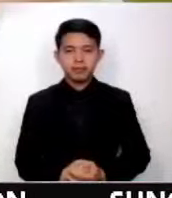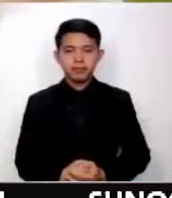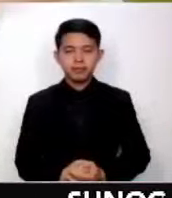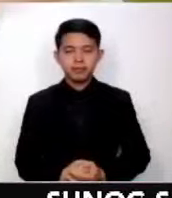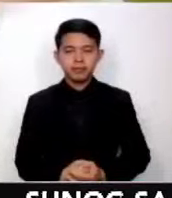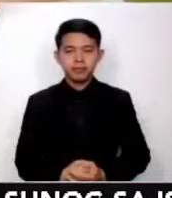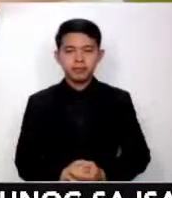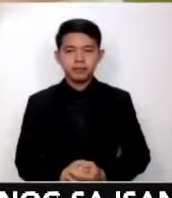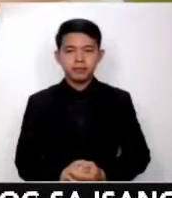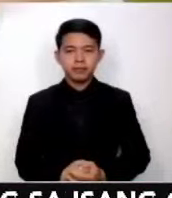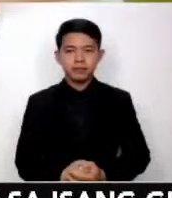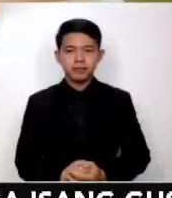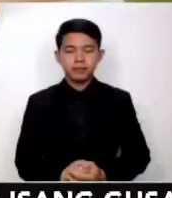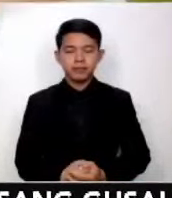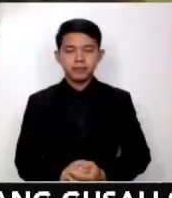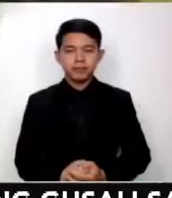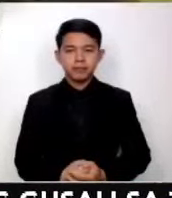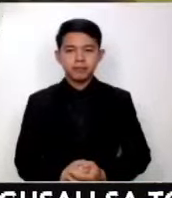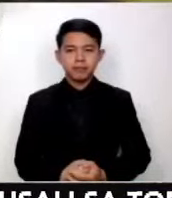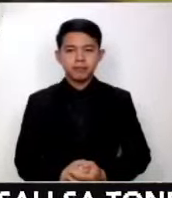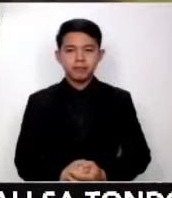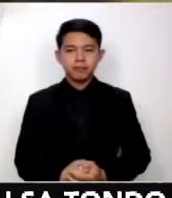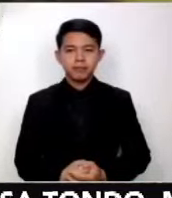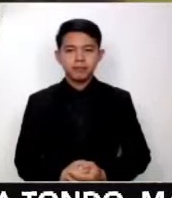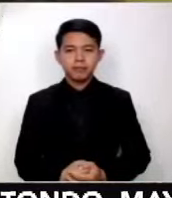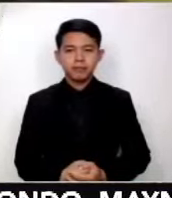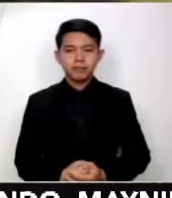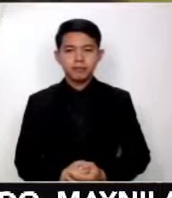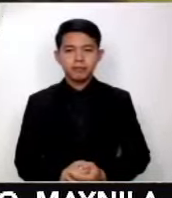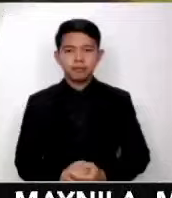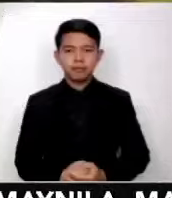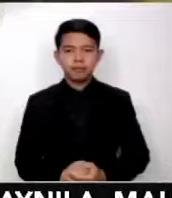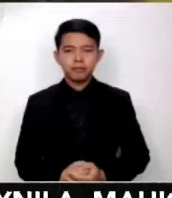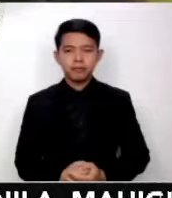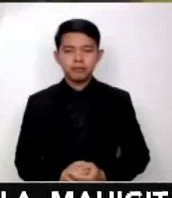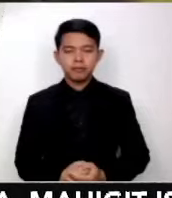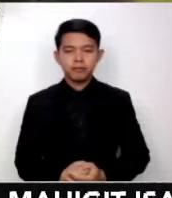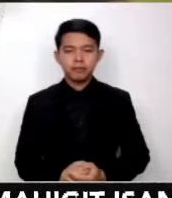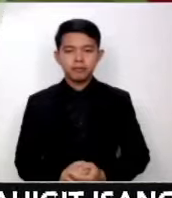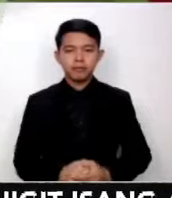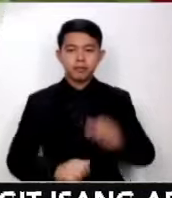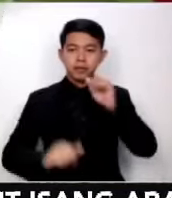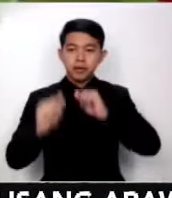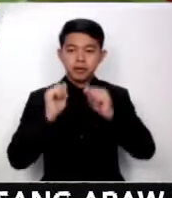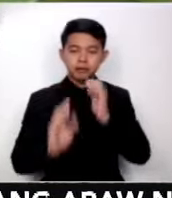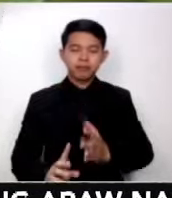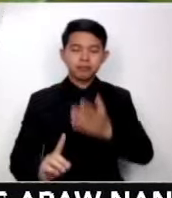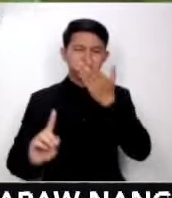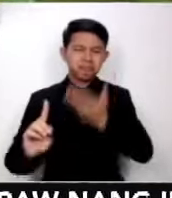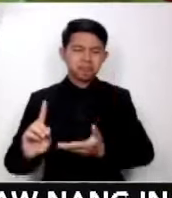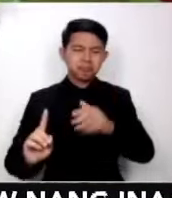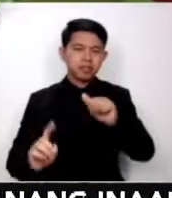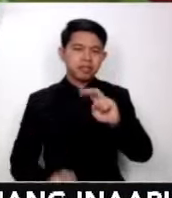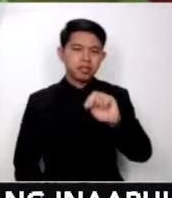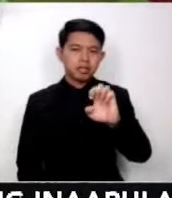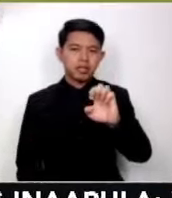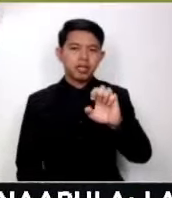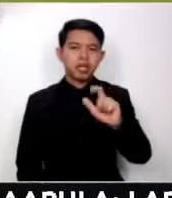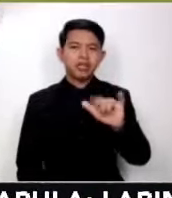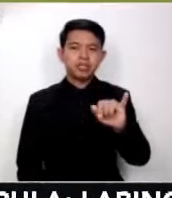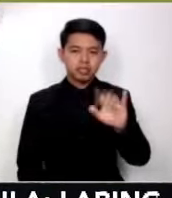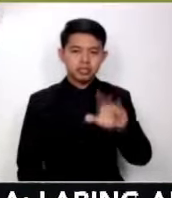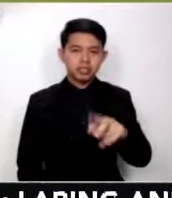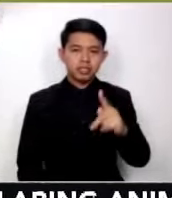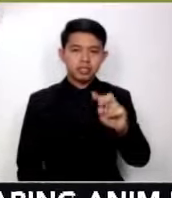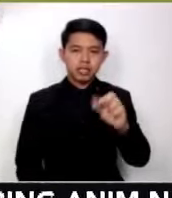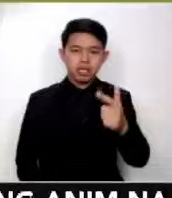Reyna ngayon. Reyna ng mga... Angeli Khang, ibinahagi ang naranasang pananakit at pang-aabuso mula sa ama. Sa Fast Talk